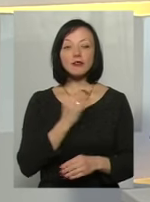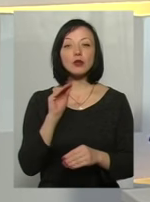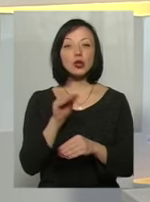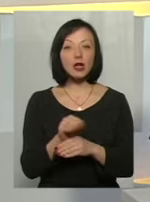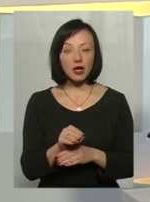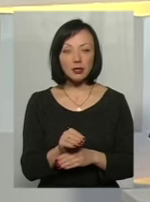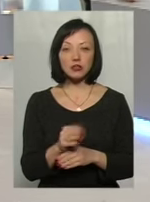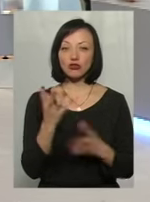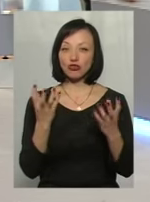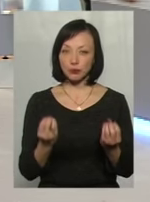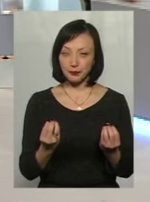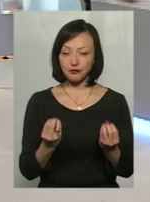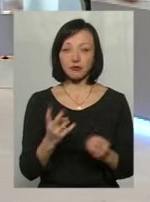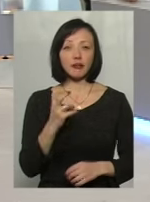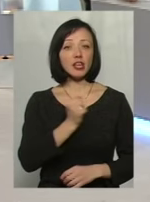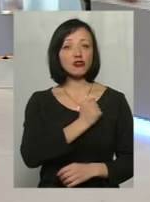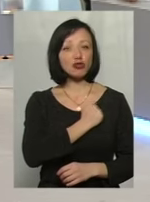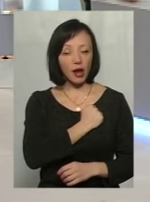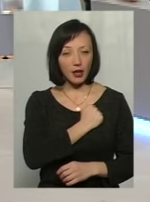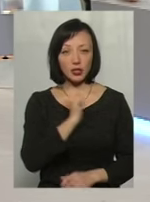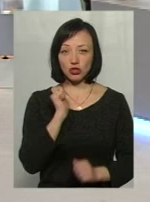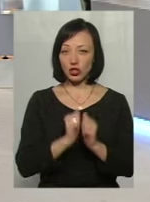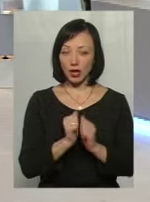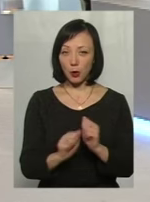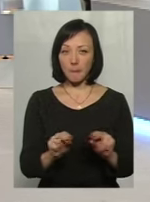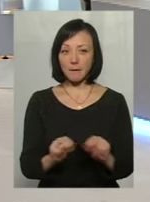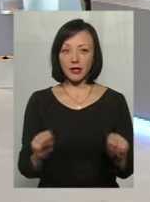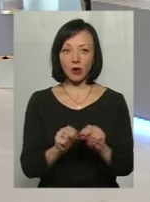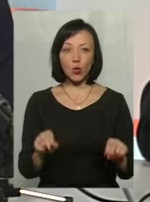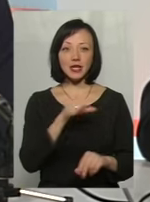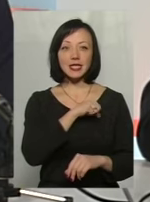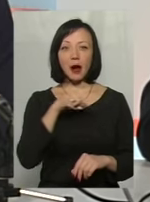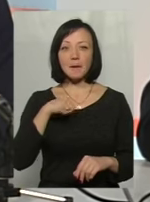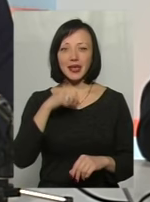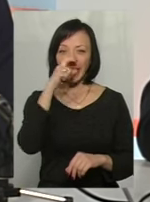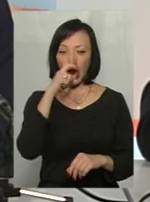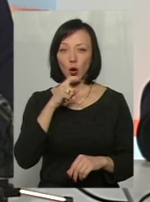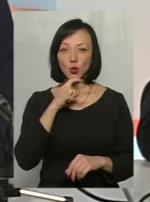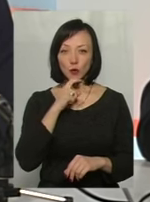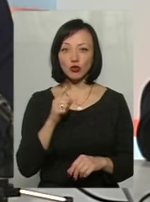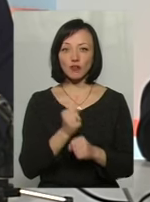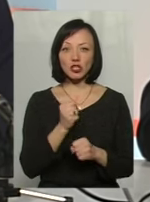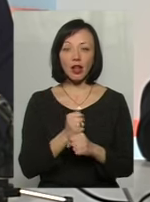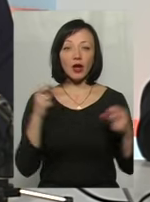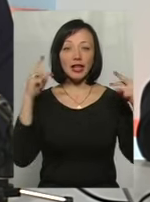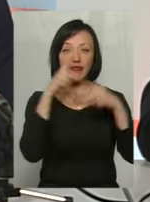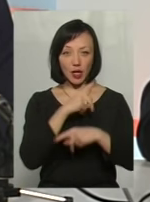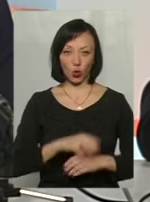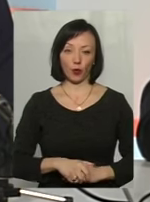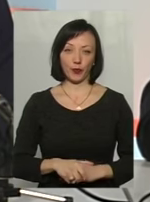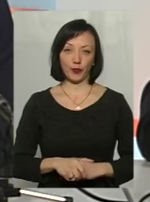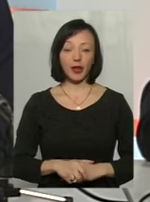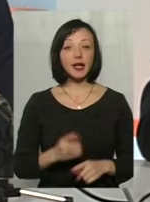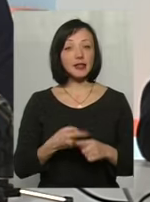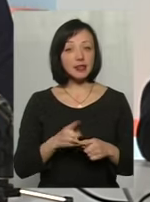ще такий нюанс, що, на жаль, досить таки часто педагоги самі не розуміють того, що вони вчиняють невірно, неправильно.